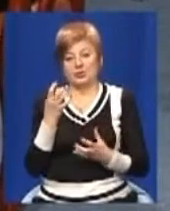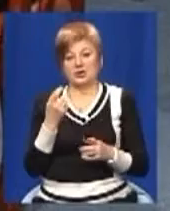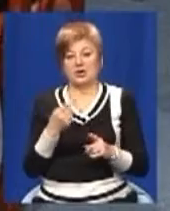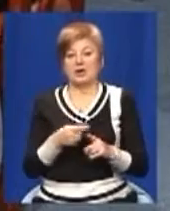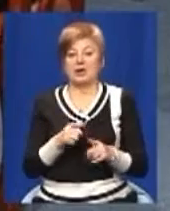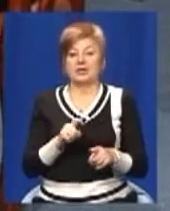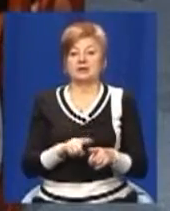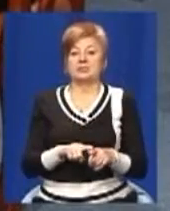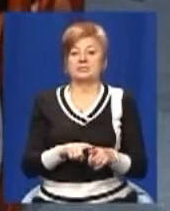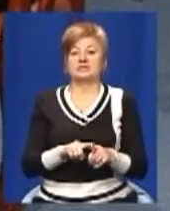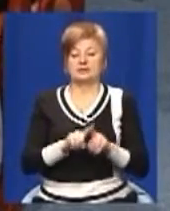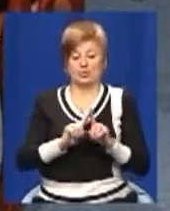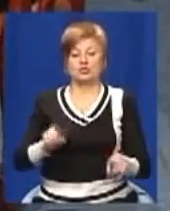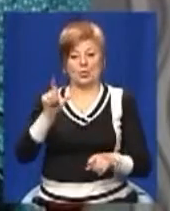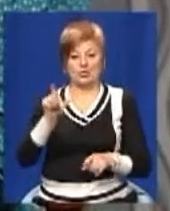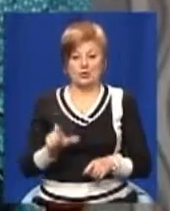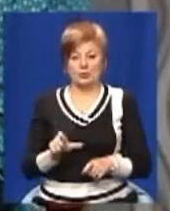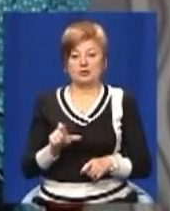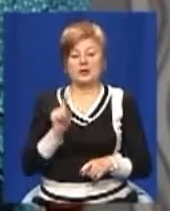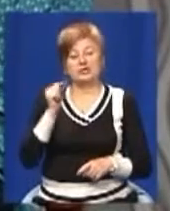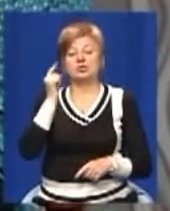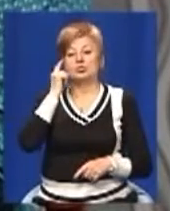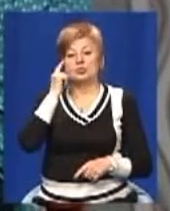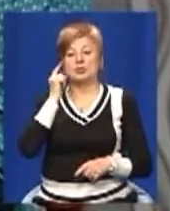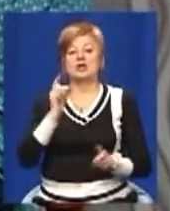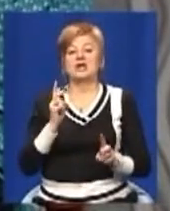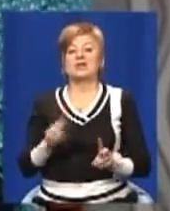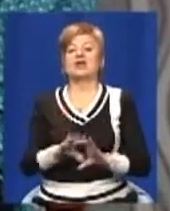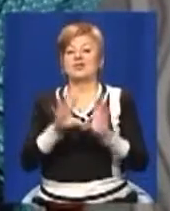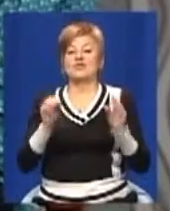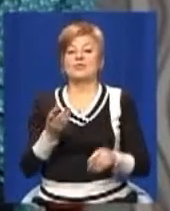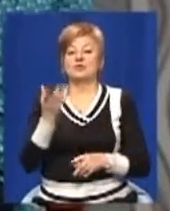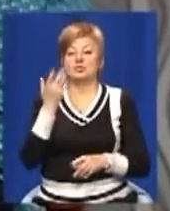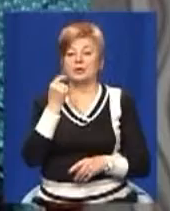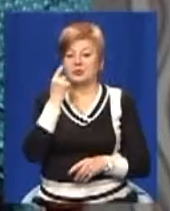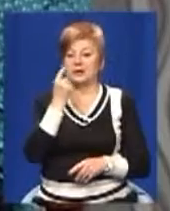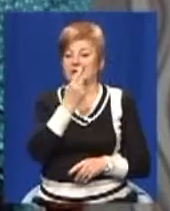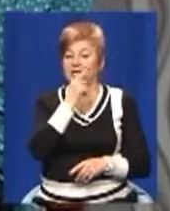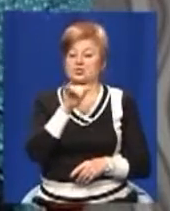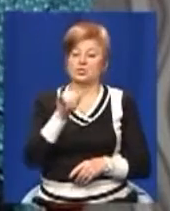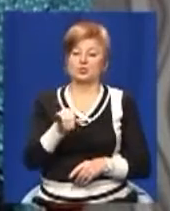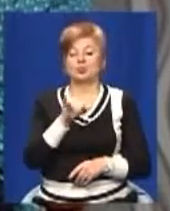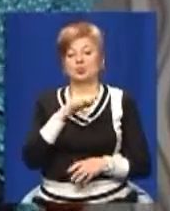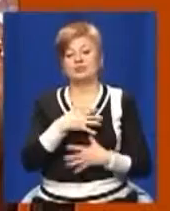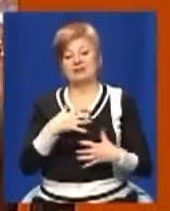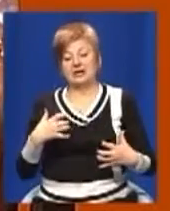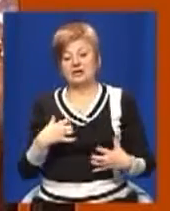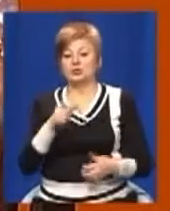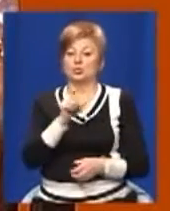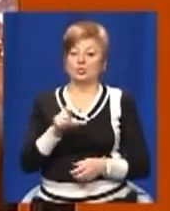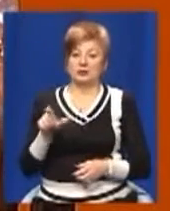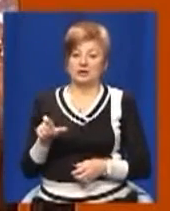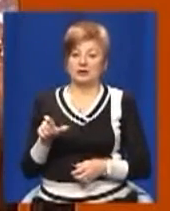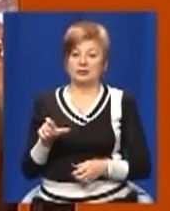Тобто є така от особливість. А як ти гадаєш, а які взагалі кольори очей є у тварин, у людей?